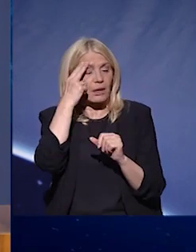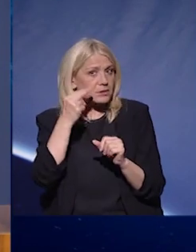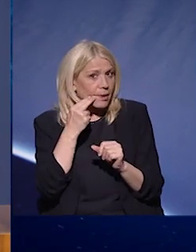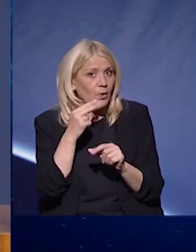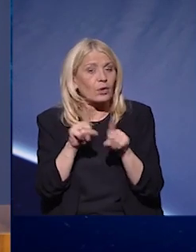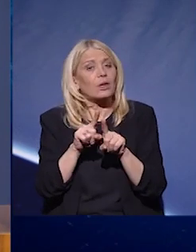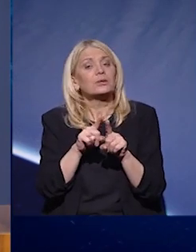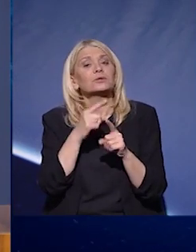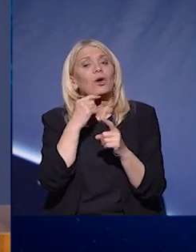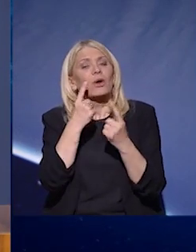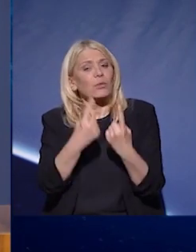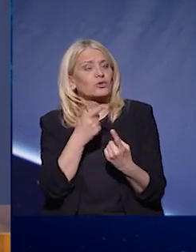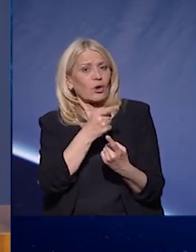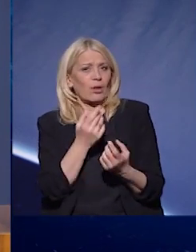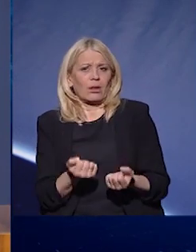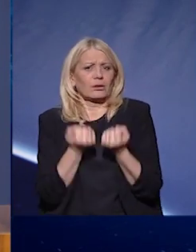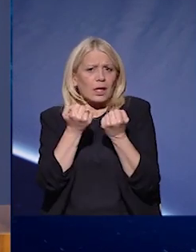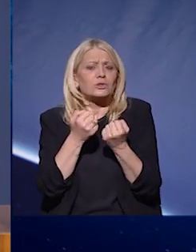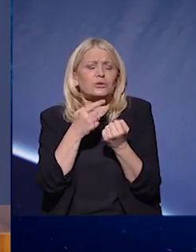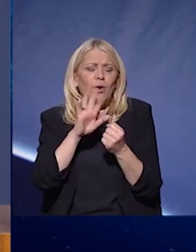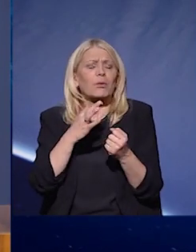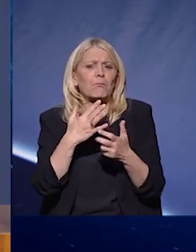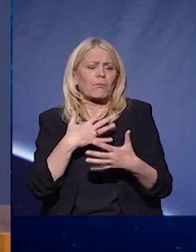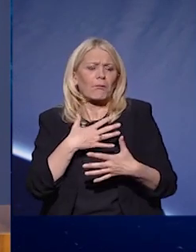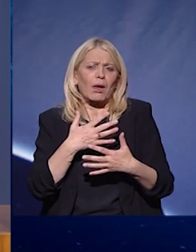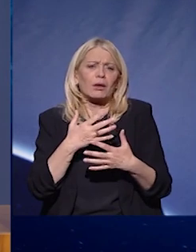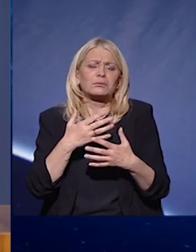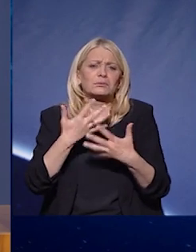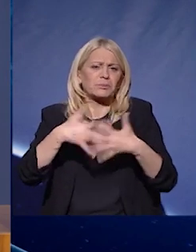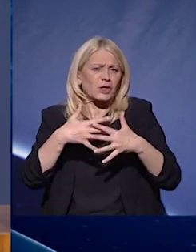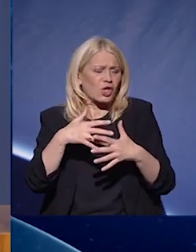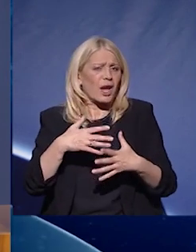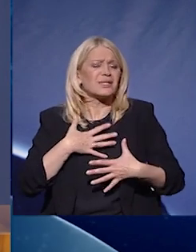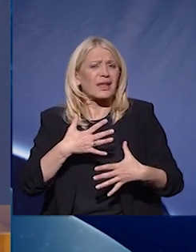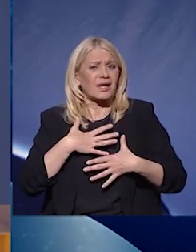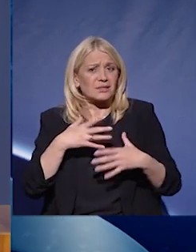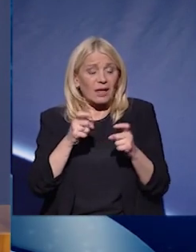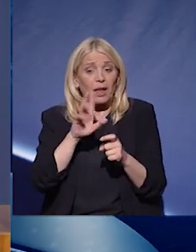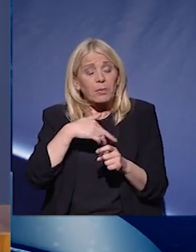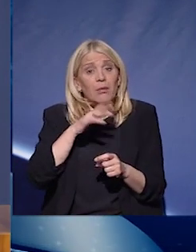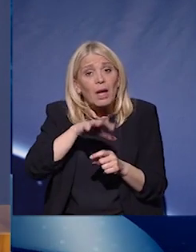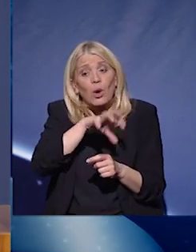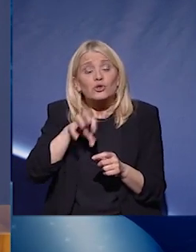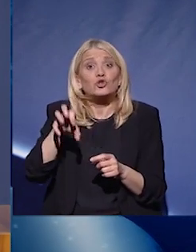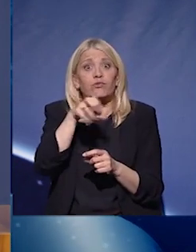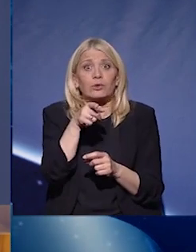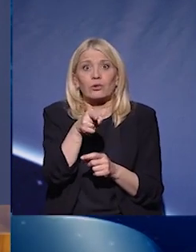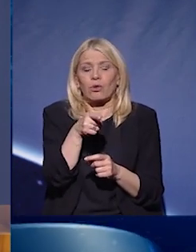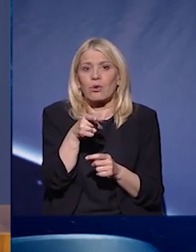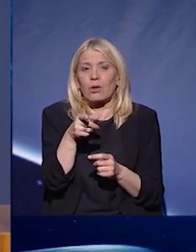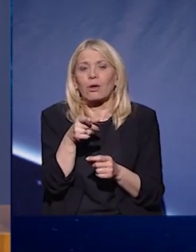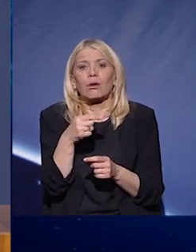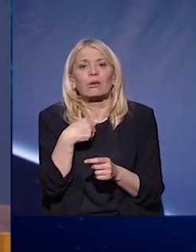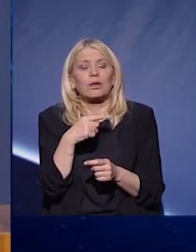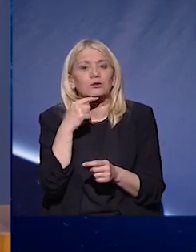takođe postoje respiratori za te teške slučaje i tako svuda imamo tih respiratora, što je ogromna,